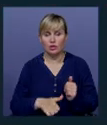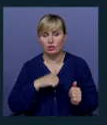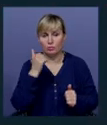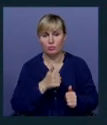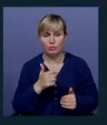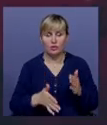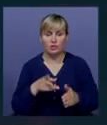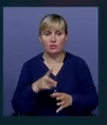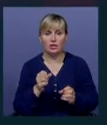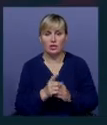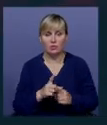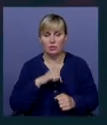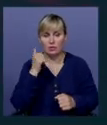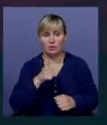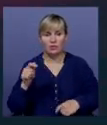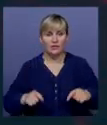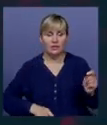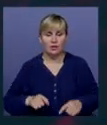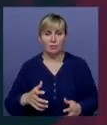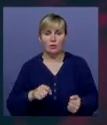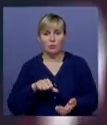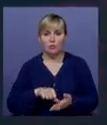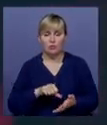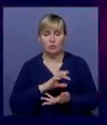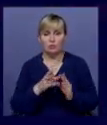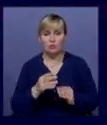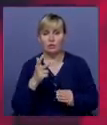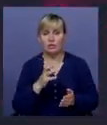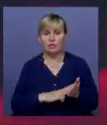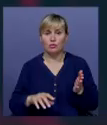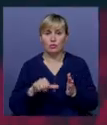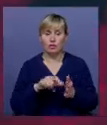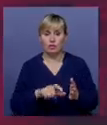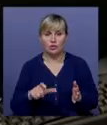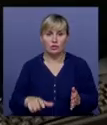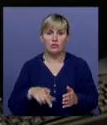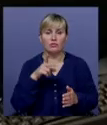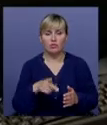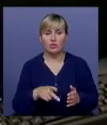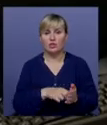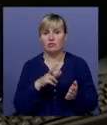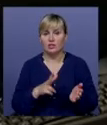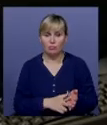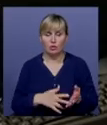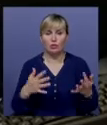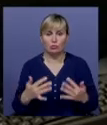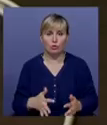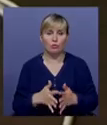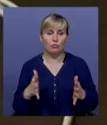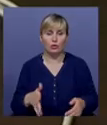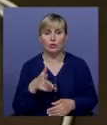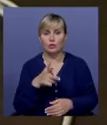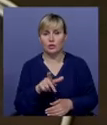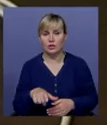Если в 2011 году в фестивале приняли участие всего 396 человек, то в 2018